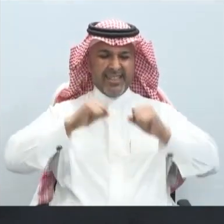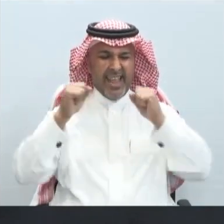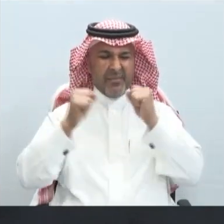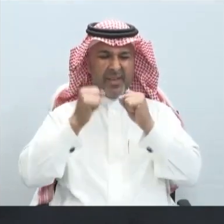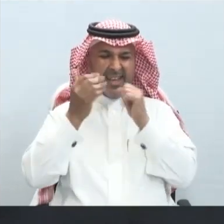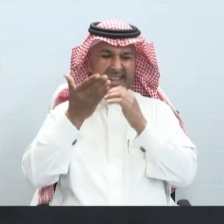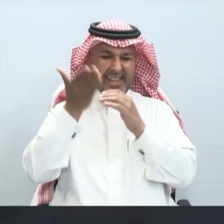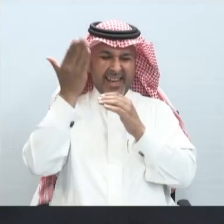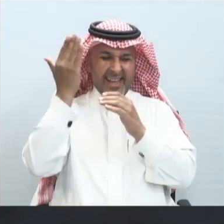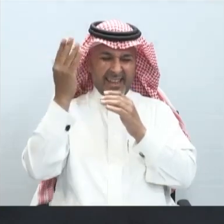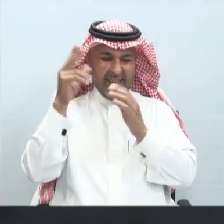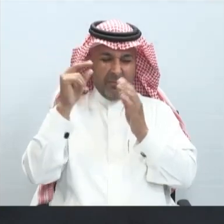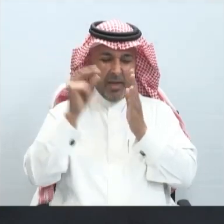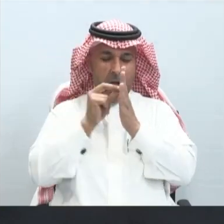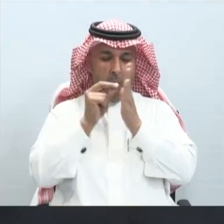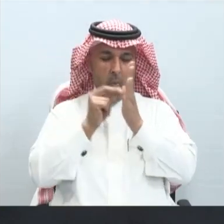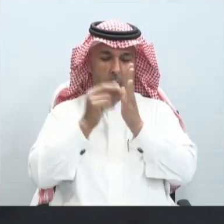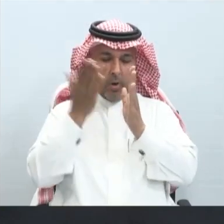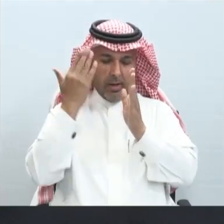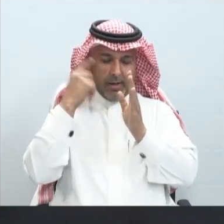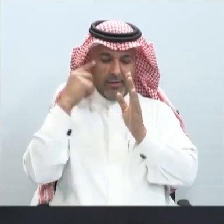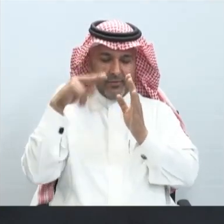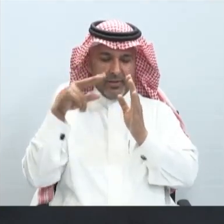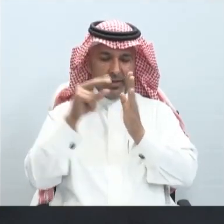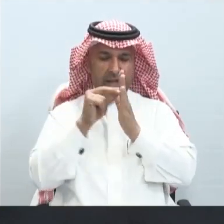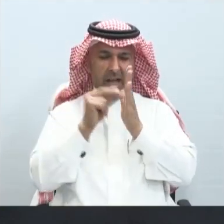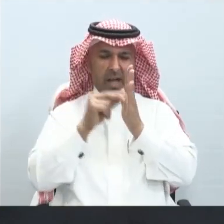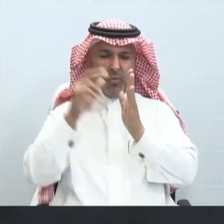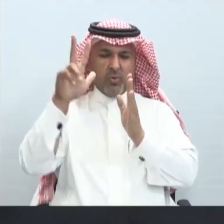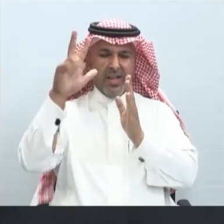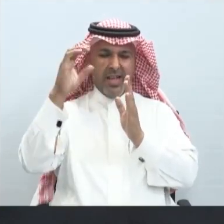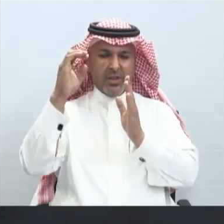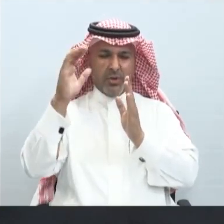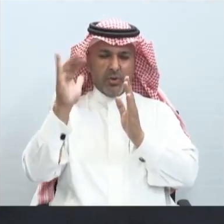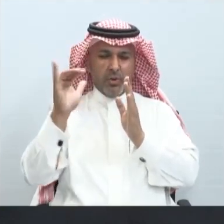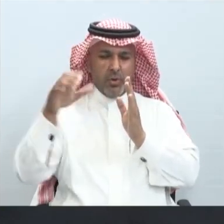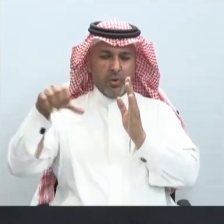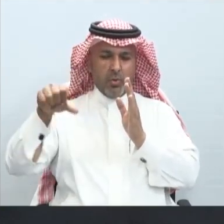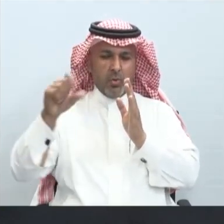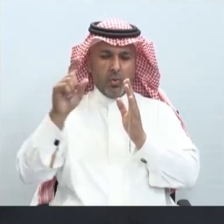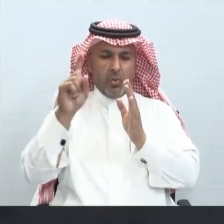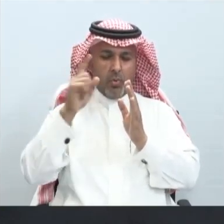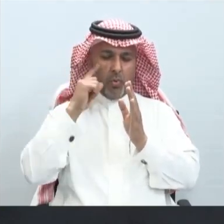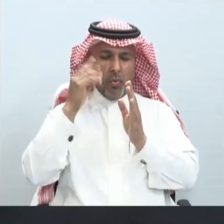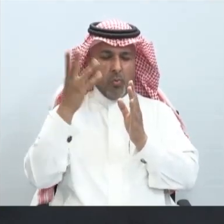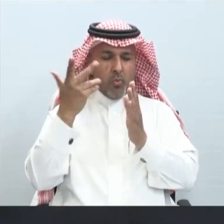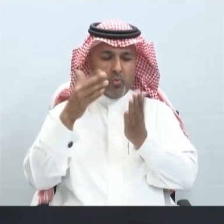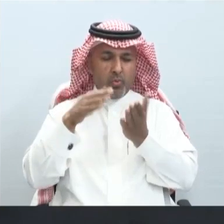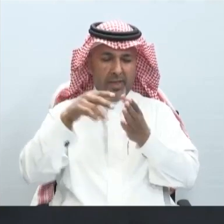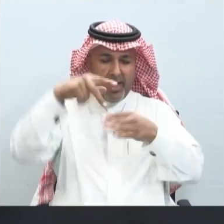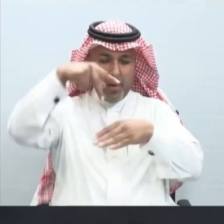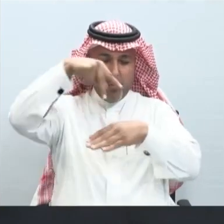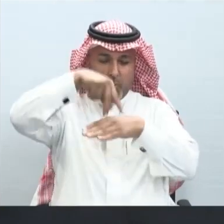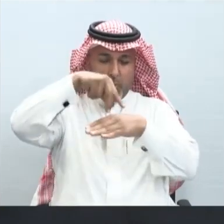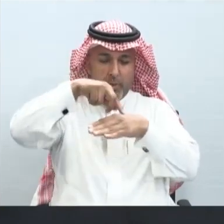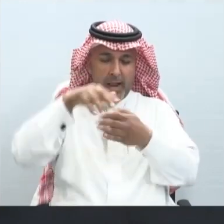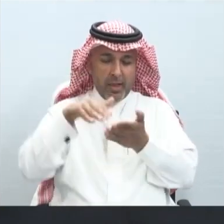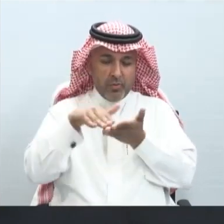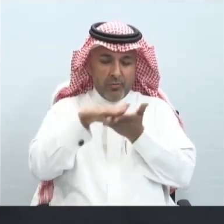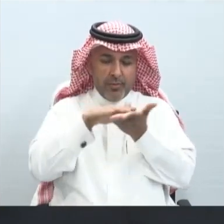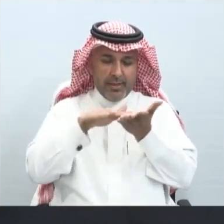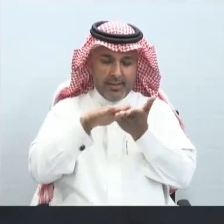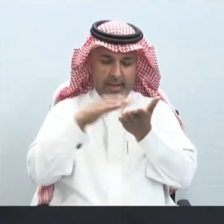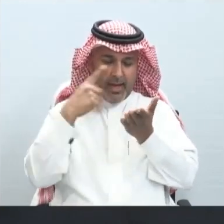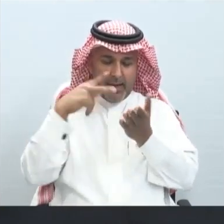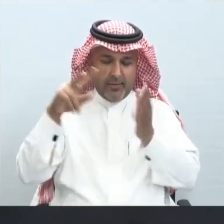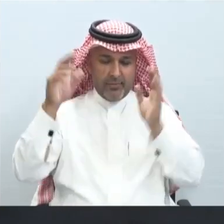الجيوب وشفنا كيف احنا نحسب مساحه المثلث باستخدام اللي هو طريقه الساين اليوم ان شاء الله راح نتوسع